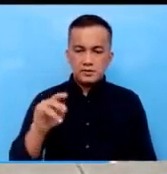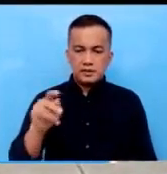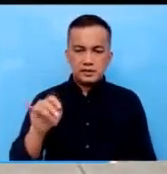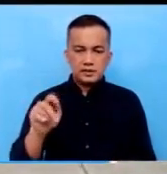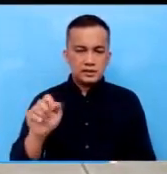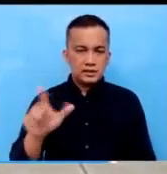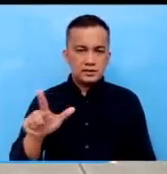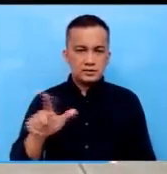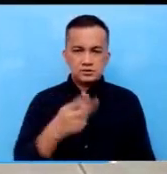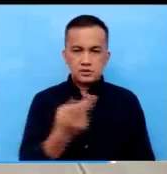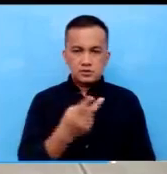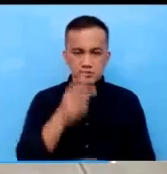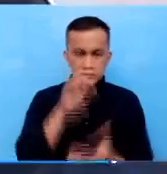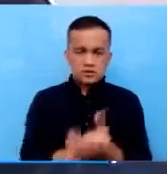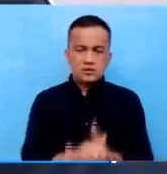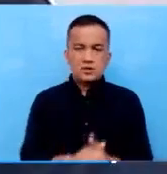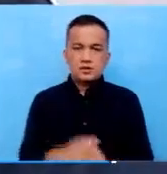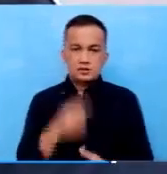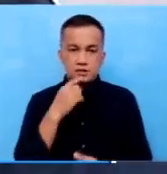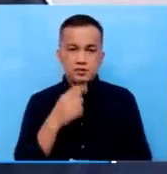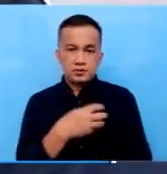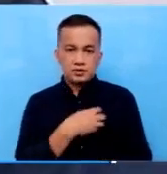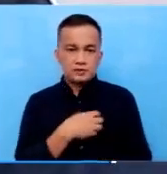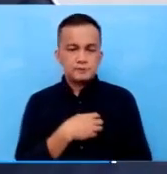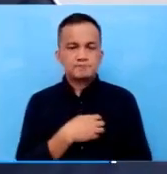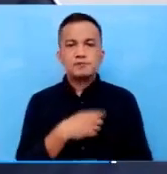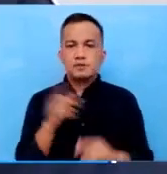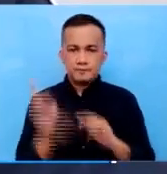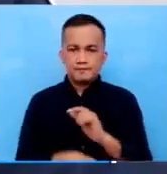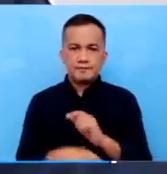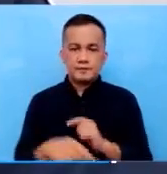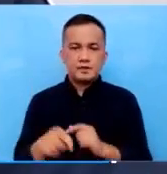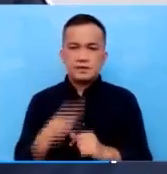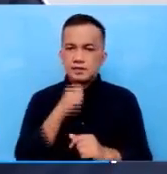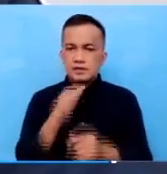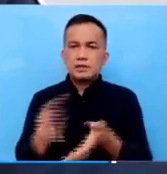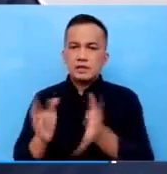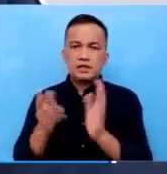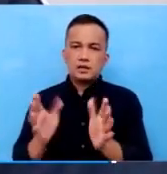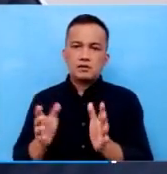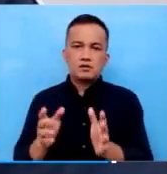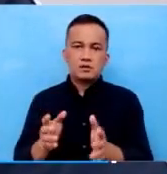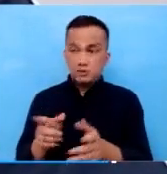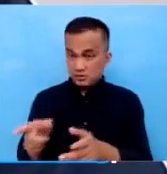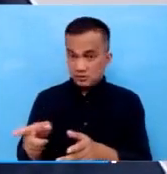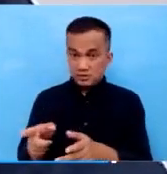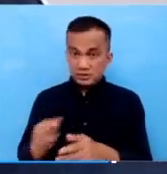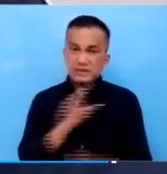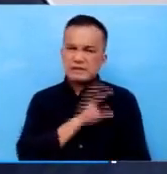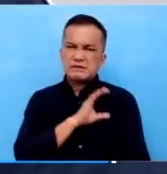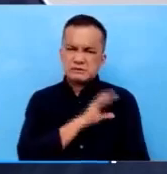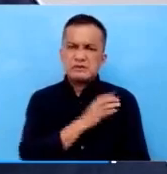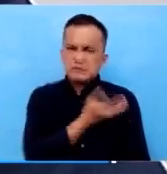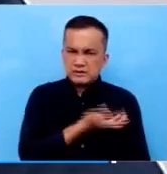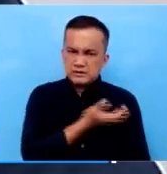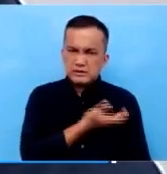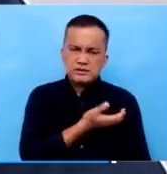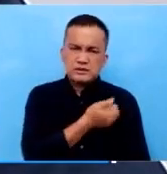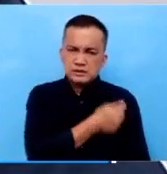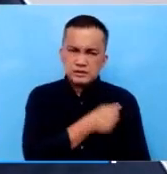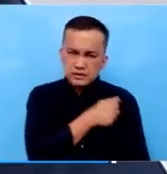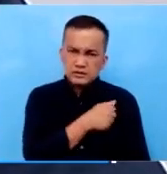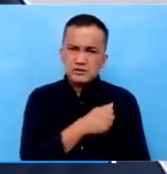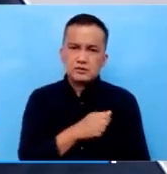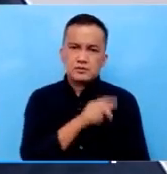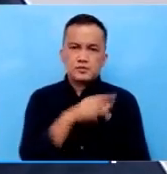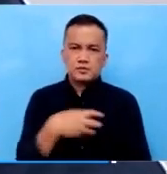Hernandez. Hindi natin kukonsintihin, ito tolerate yung mga ganitong pag-uugali, actuation ng ating mga